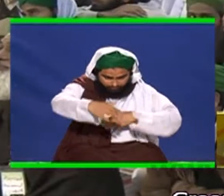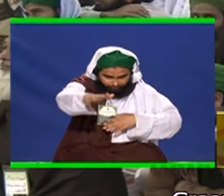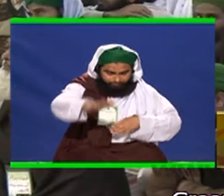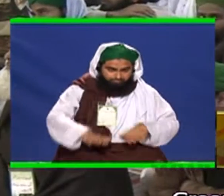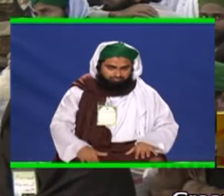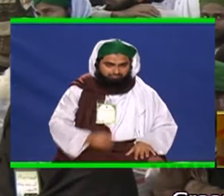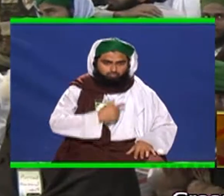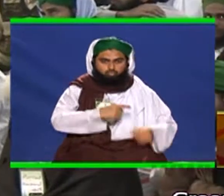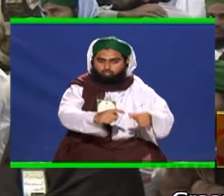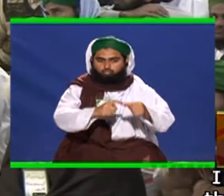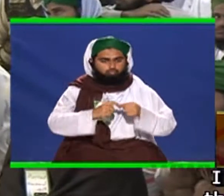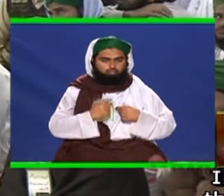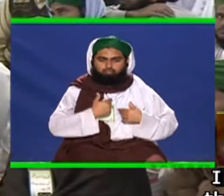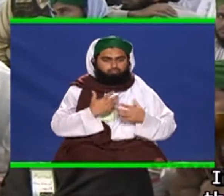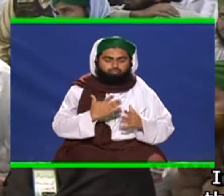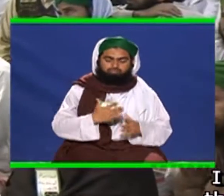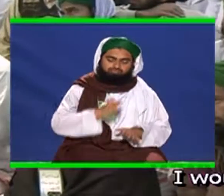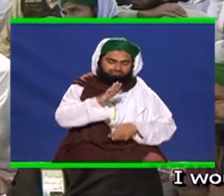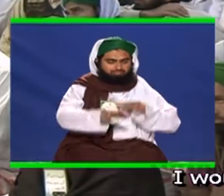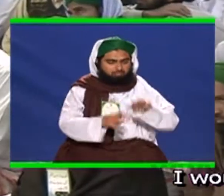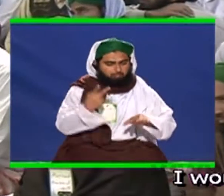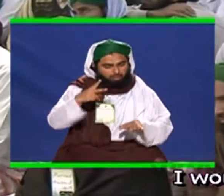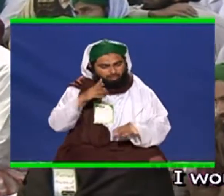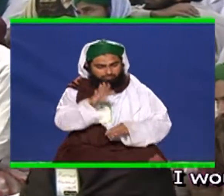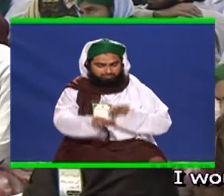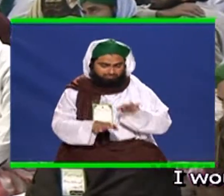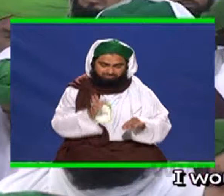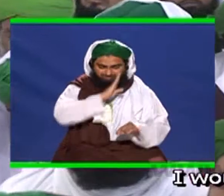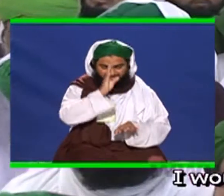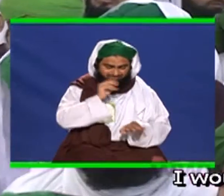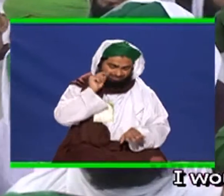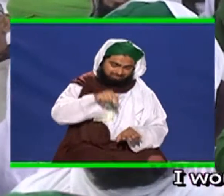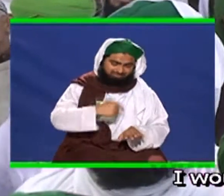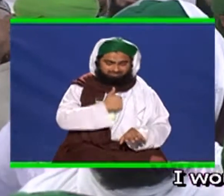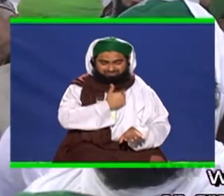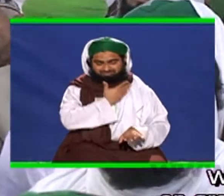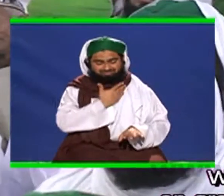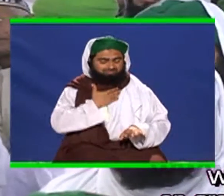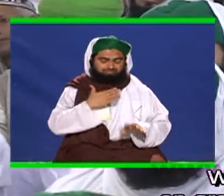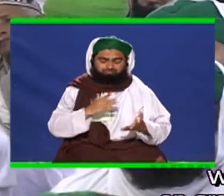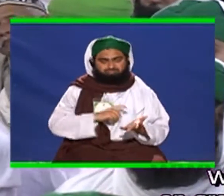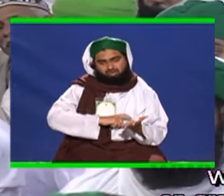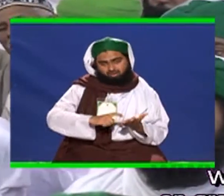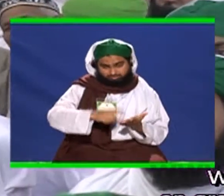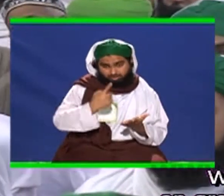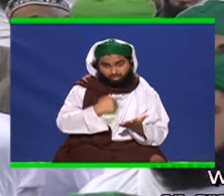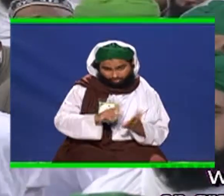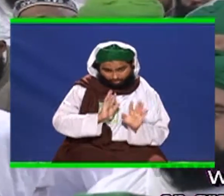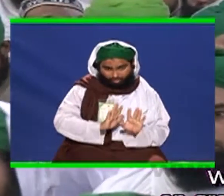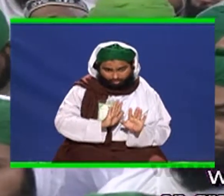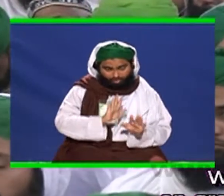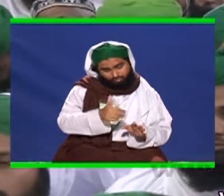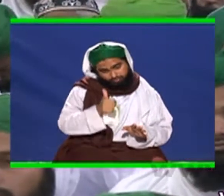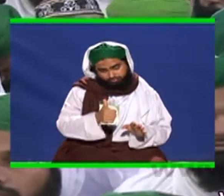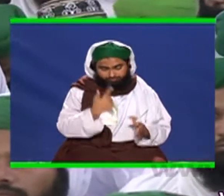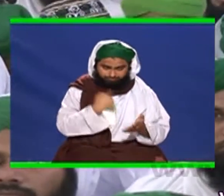दिए कालीन। मैंने तो कई बार कहा, जब मुझे पूछा होता तो मैं सब्ज रंग का मशवरा न देता। बार बार अपने कदम के नीचे सब्ज रंग आता